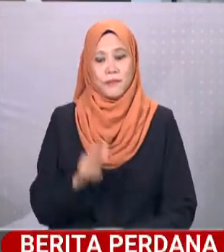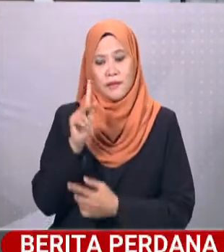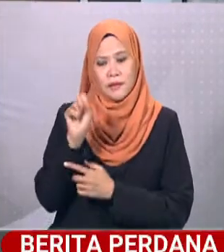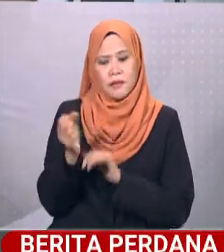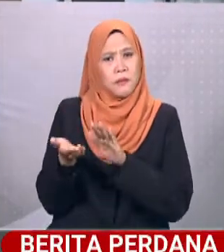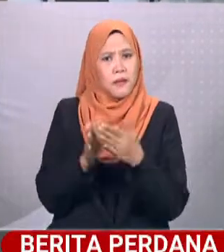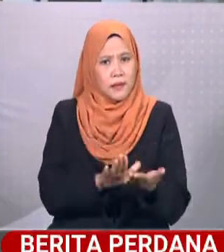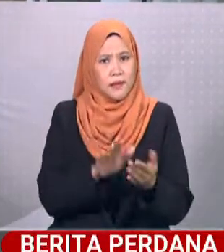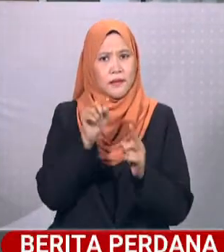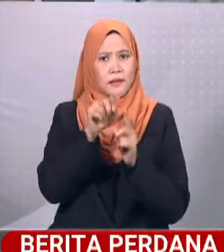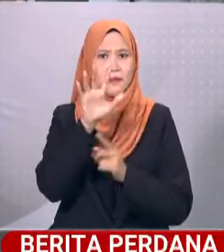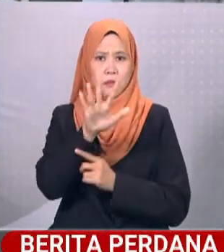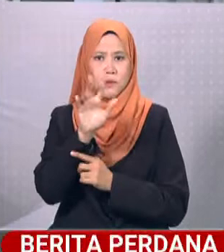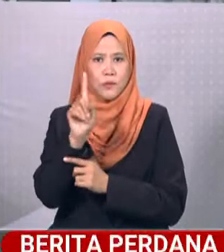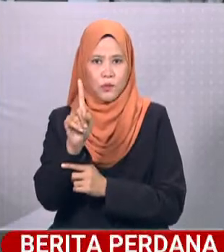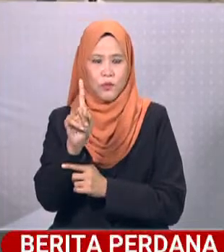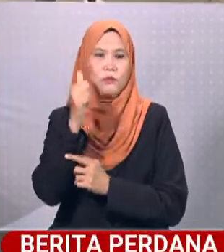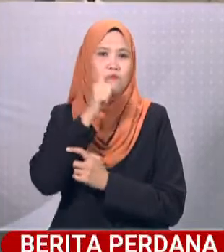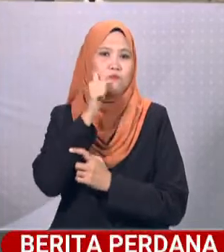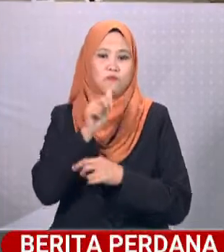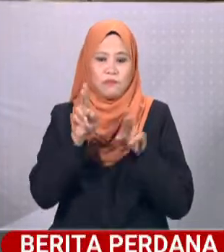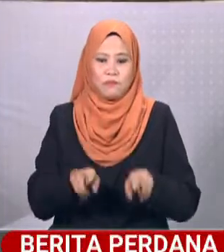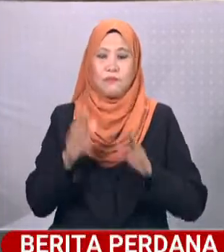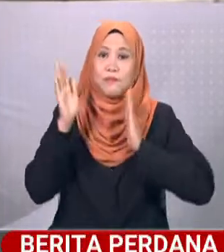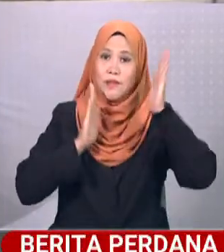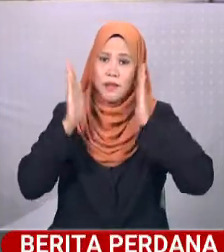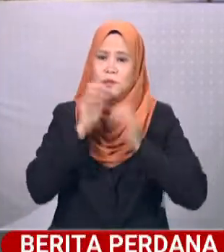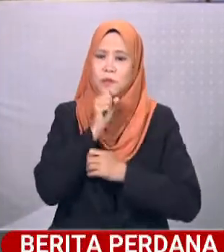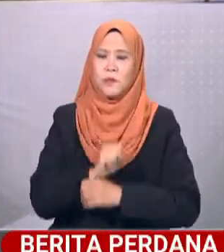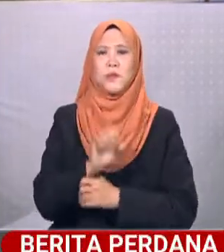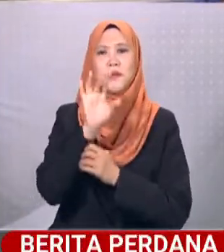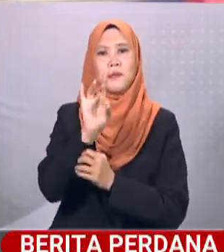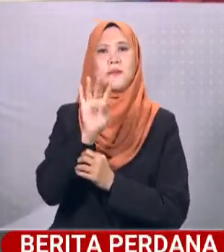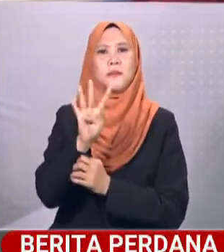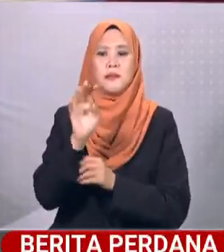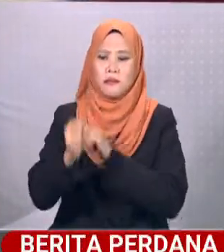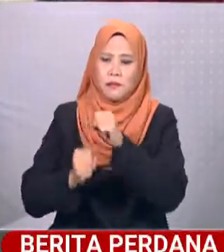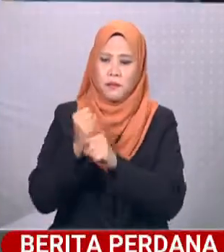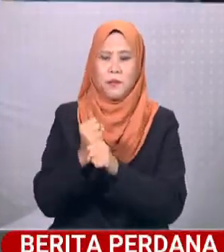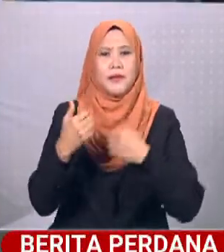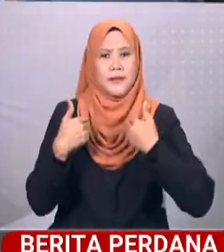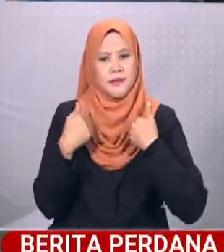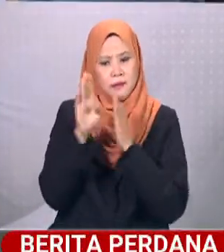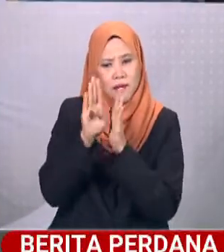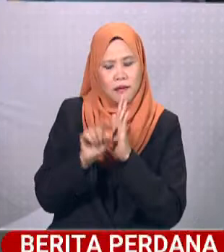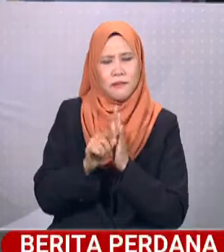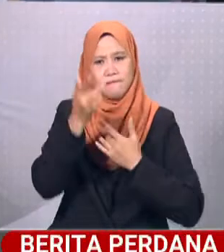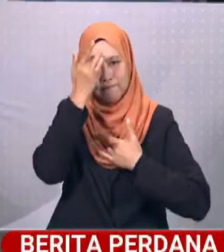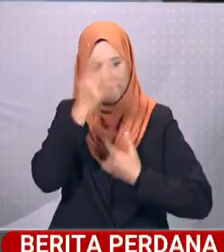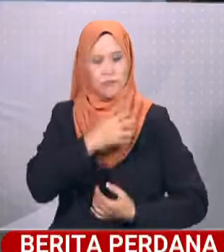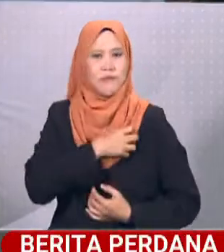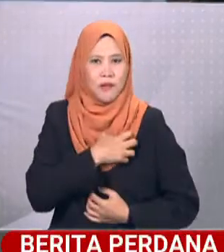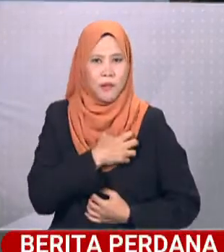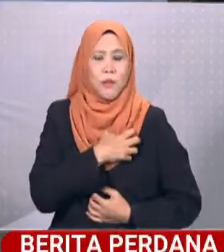Kes kematian ke-51 merupakan wanita warga Malaysia berumur 84 tahun dan mempunyai latar belakang penyakit